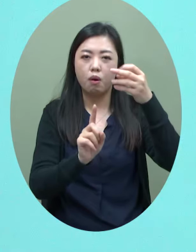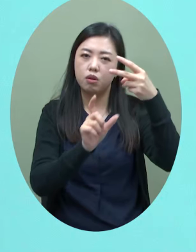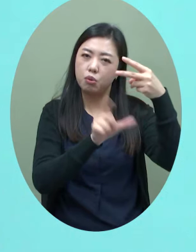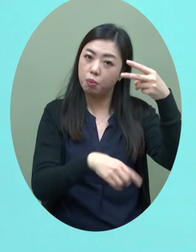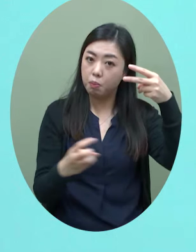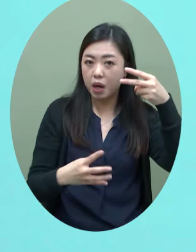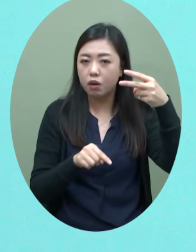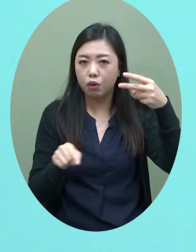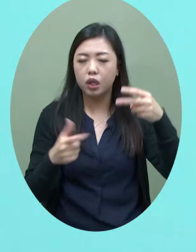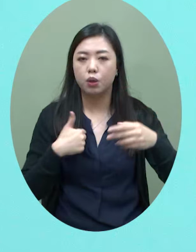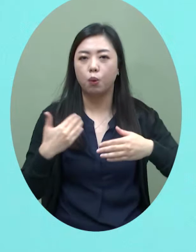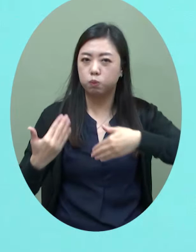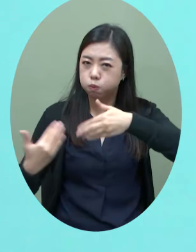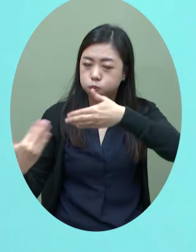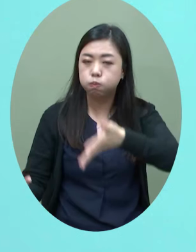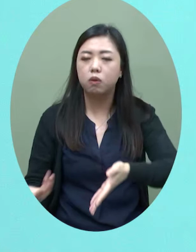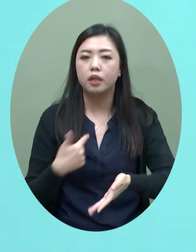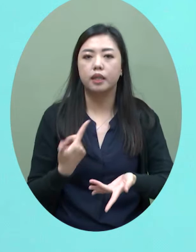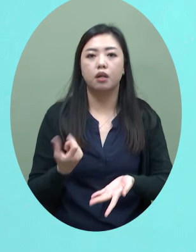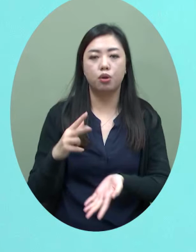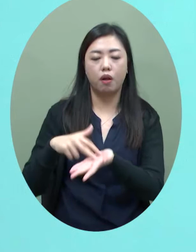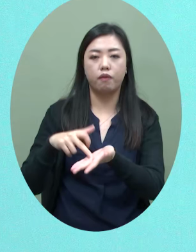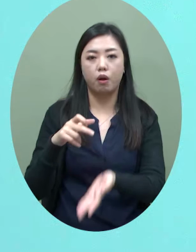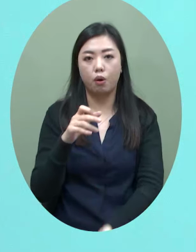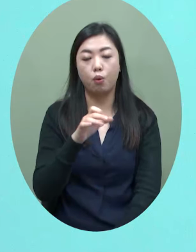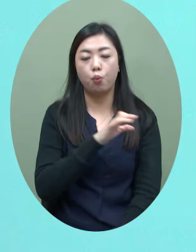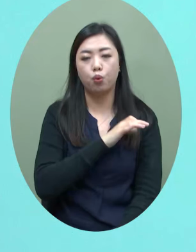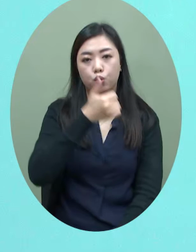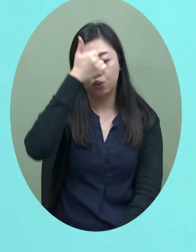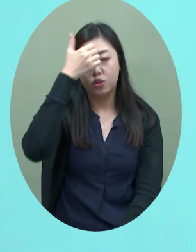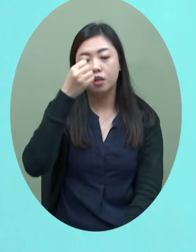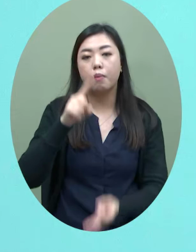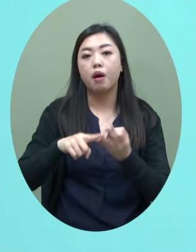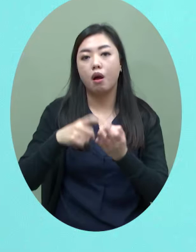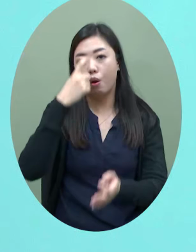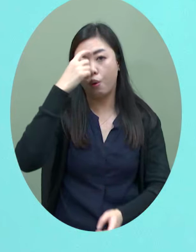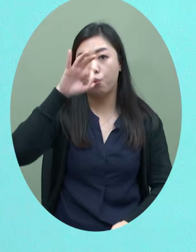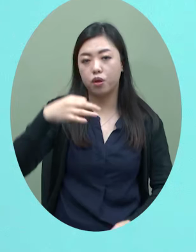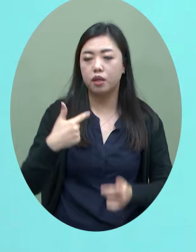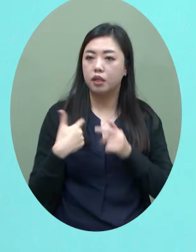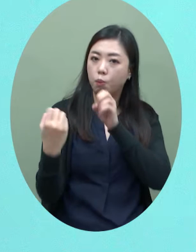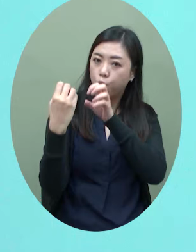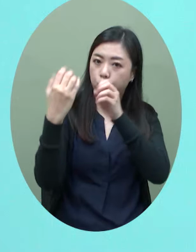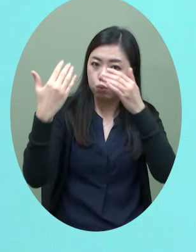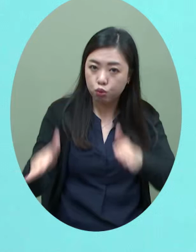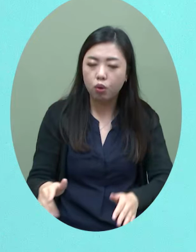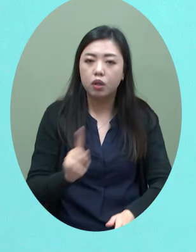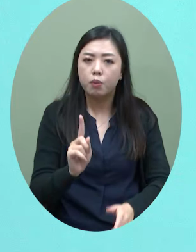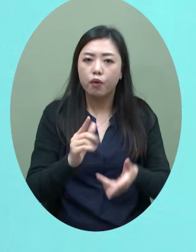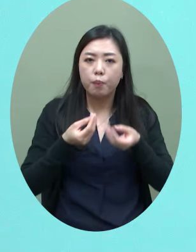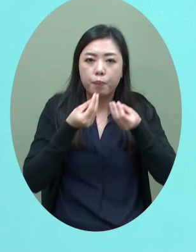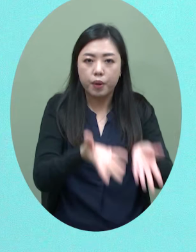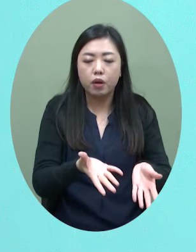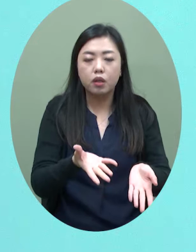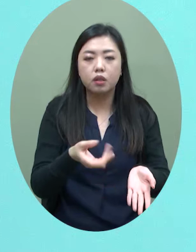所以我都同立法會主席梁君彥咧係磋商過點樣可以讓議會有更